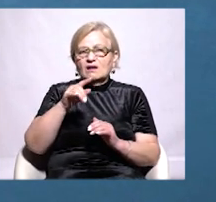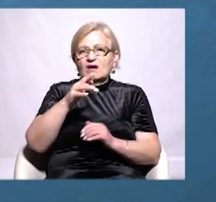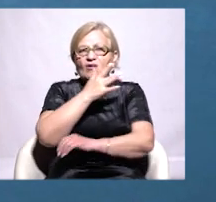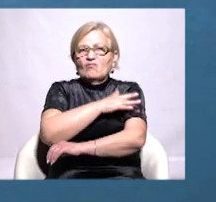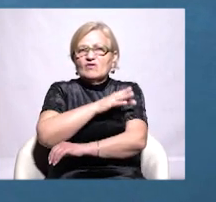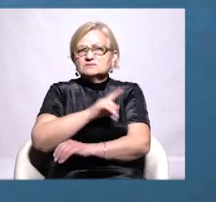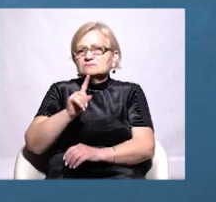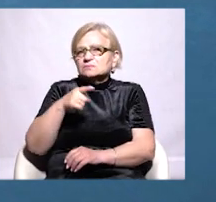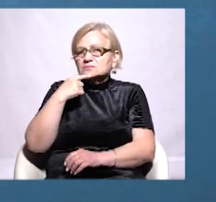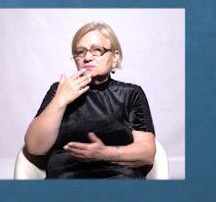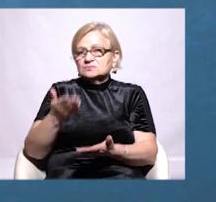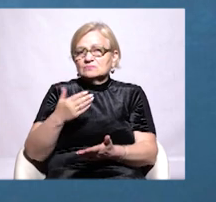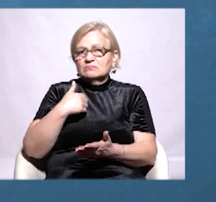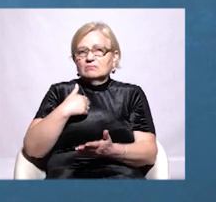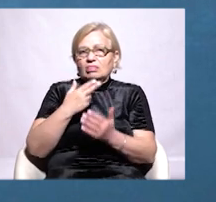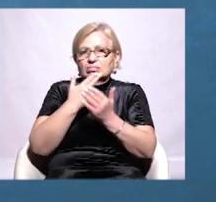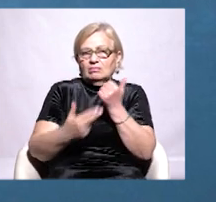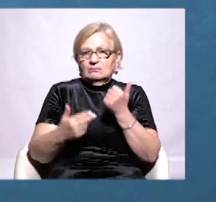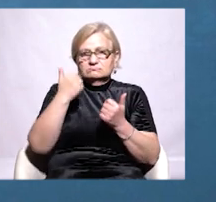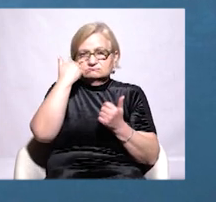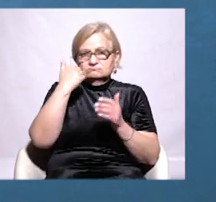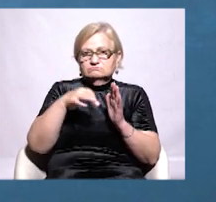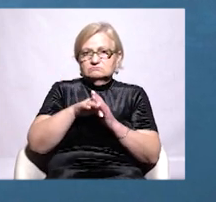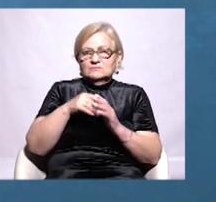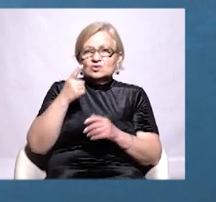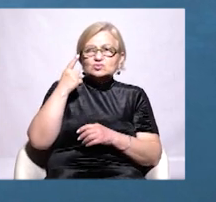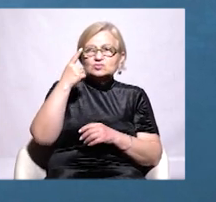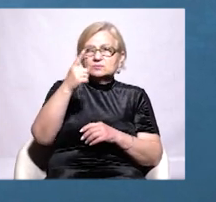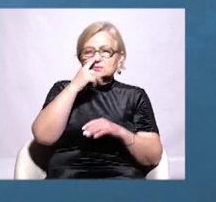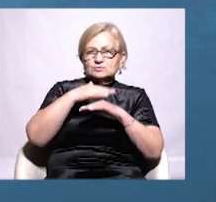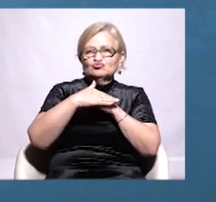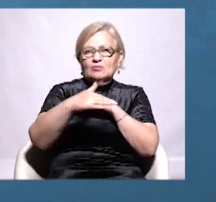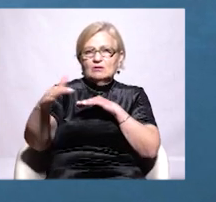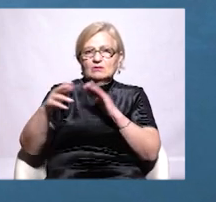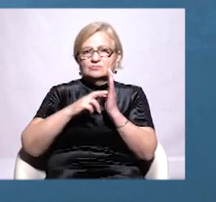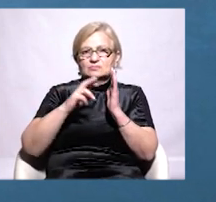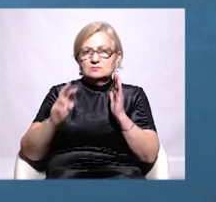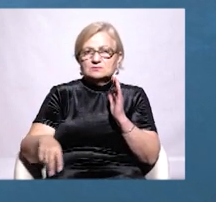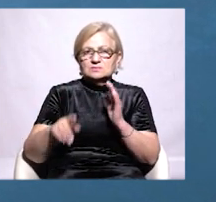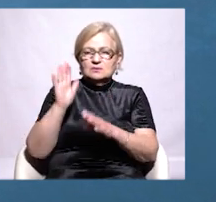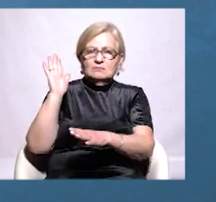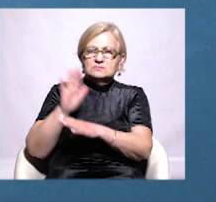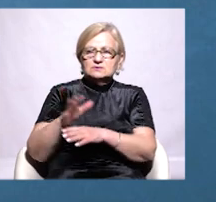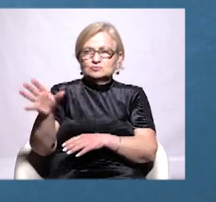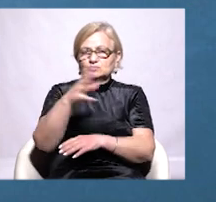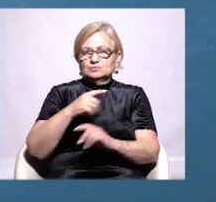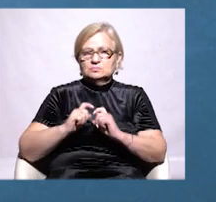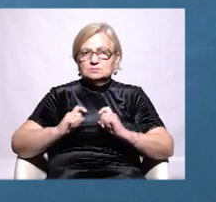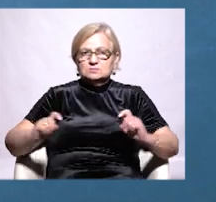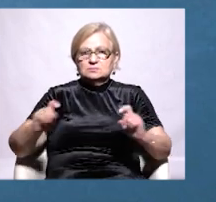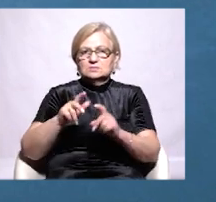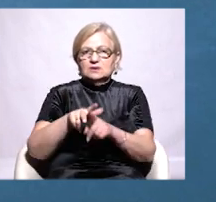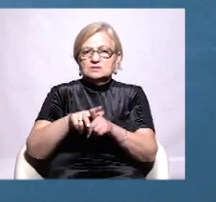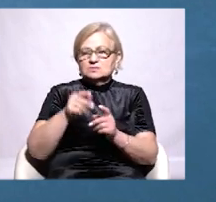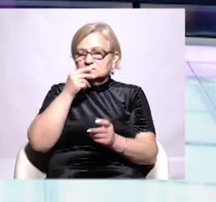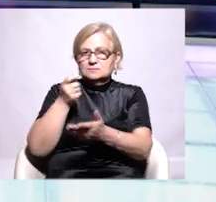რა სიტყვიანო, ხელმოცარულმან მეფემან შორით შენიშნა ჭალა, ჩამოხტნენ ბრძანა დაჯდომა, ცხენთ